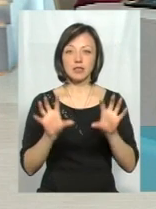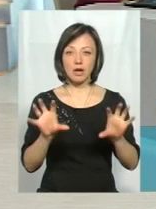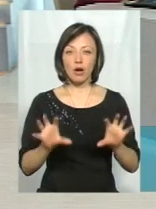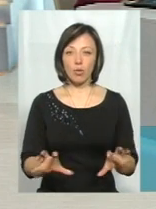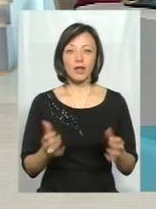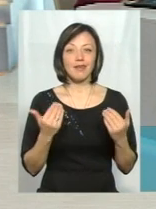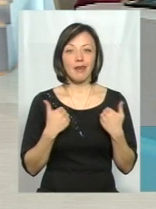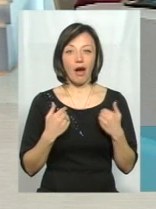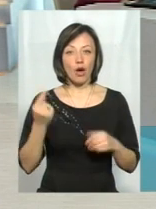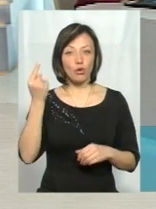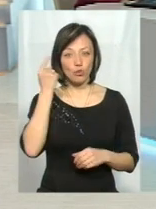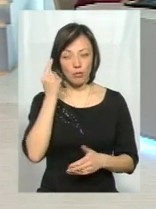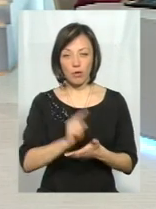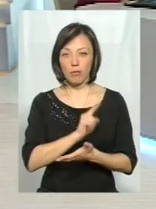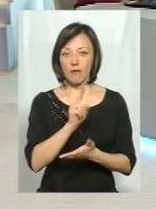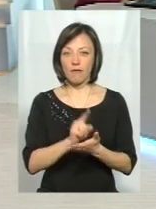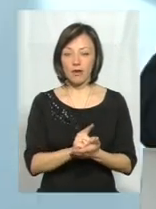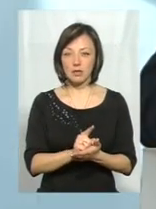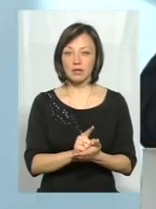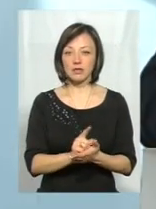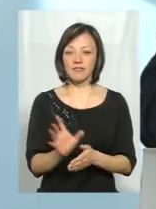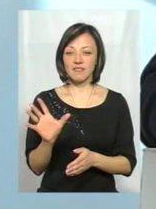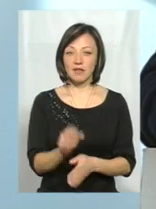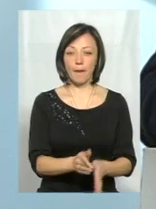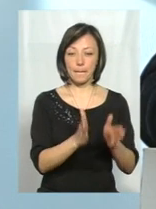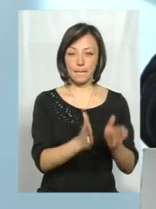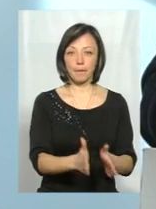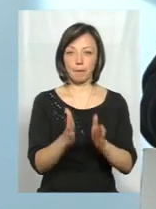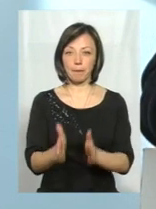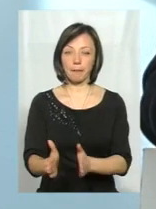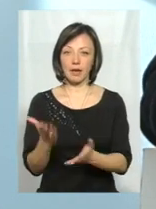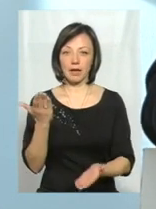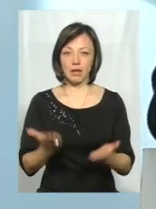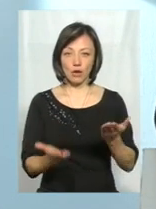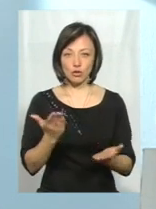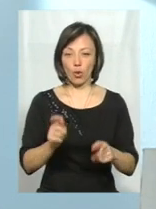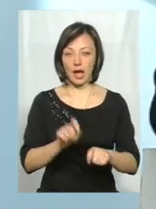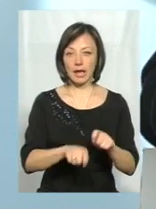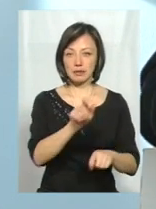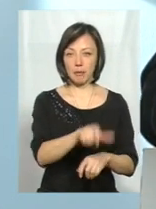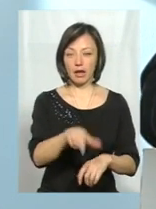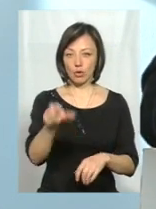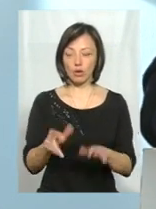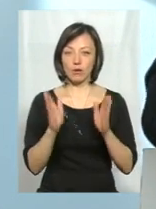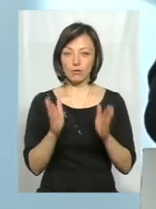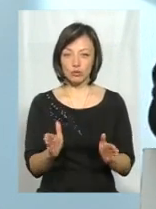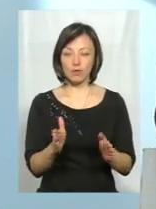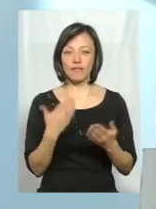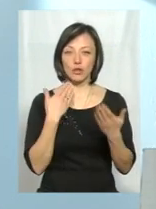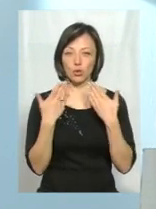я думаю, він повинен поставити все на місце, якщо інспектори будуть до